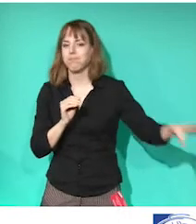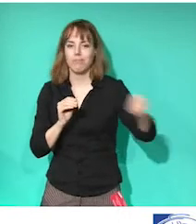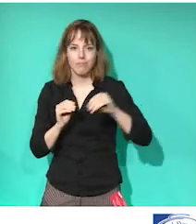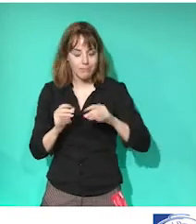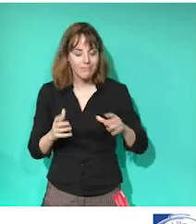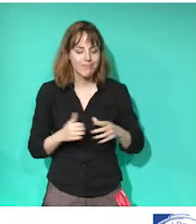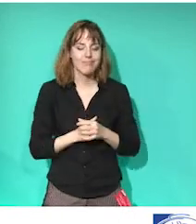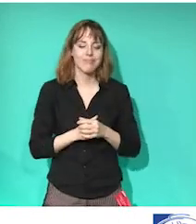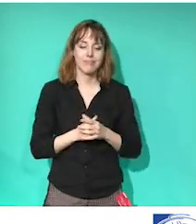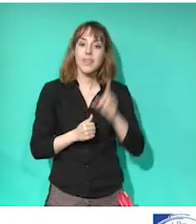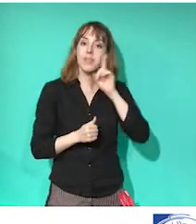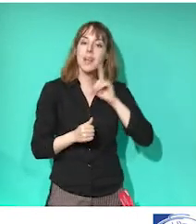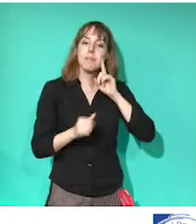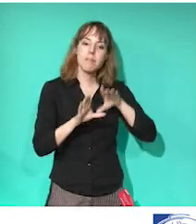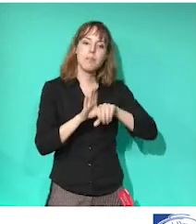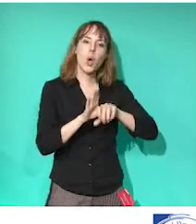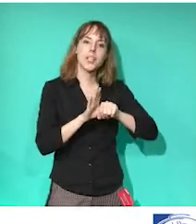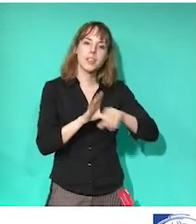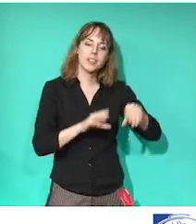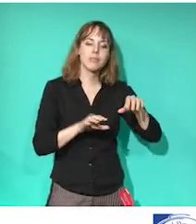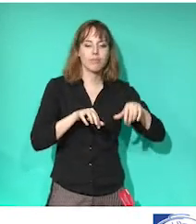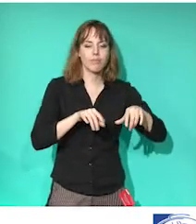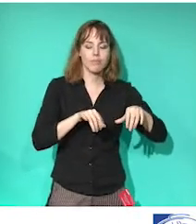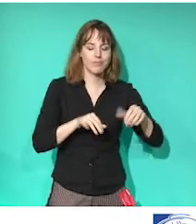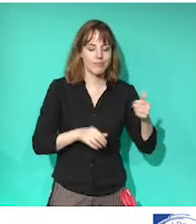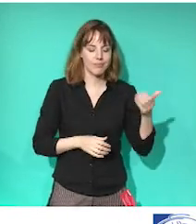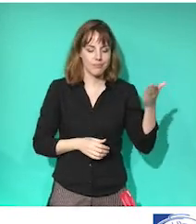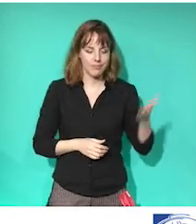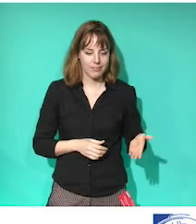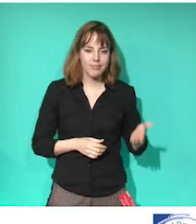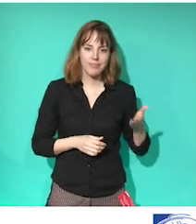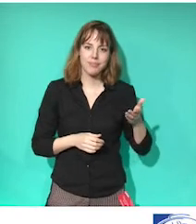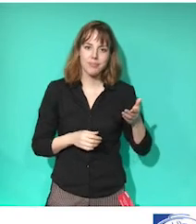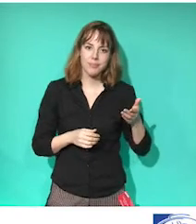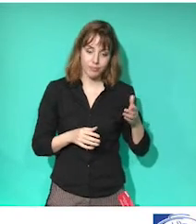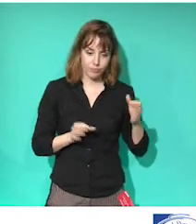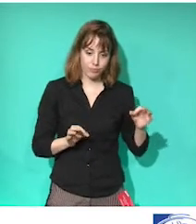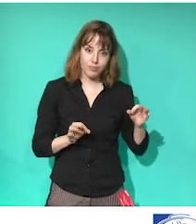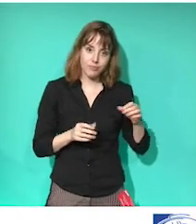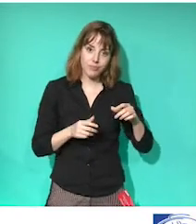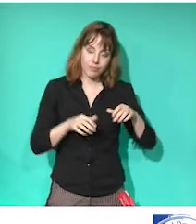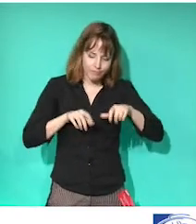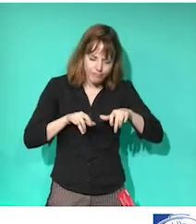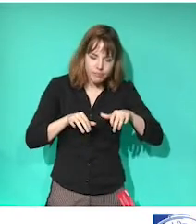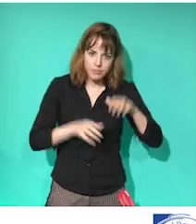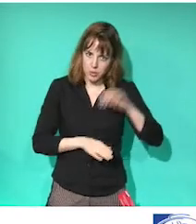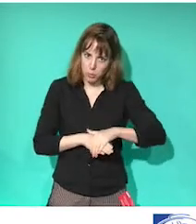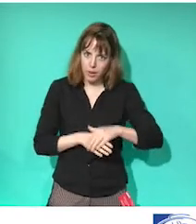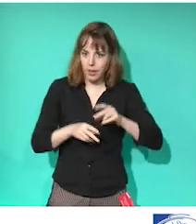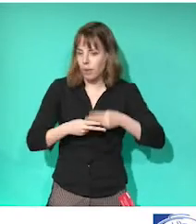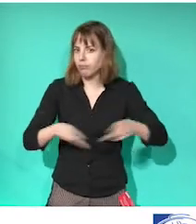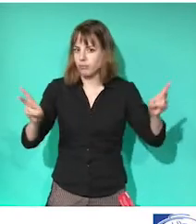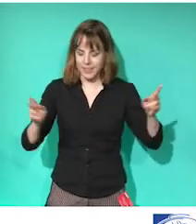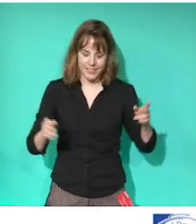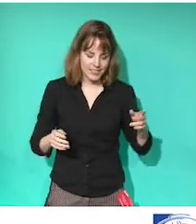avait une blogueuse qui avait posté le soir un billet qui disait « Voilà, j'ai